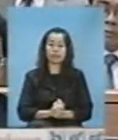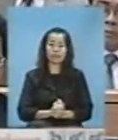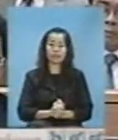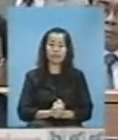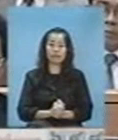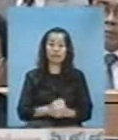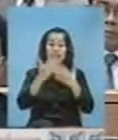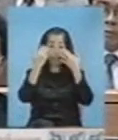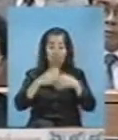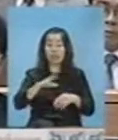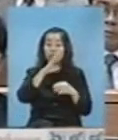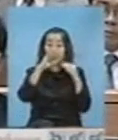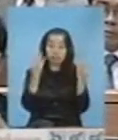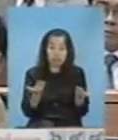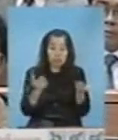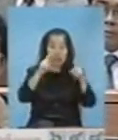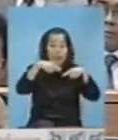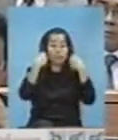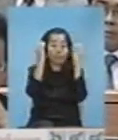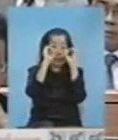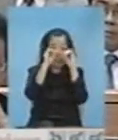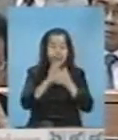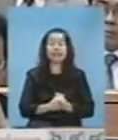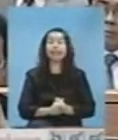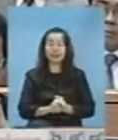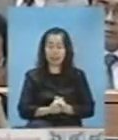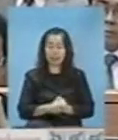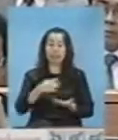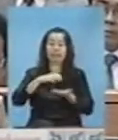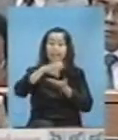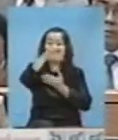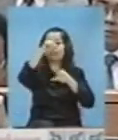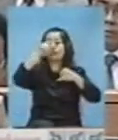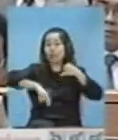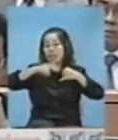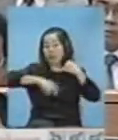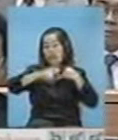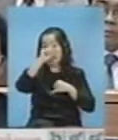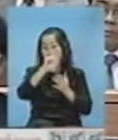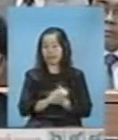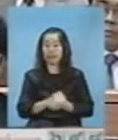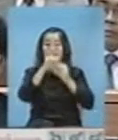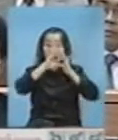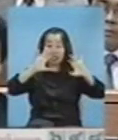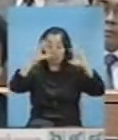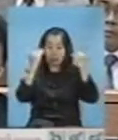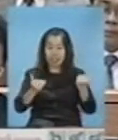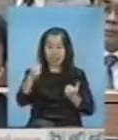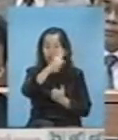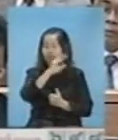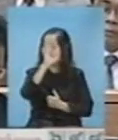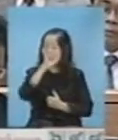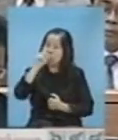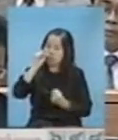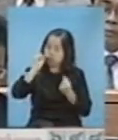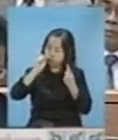นอกจากไม่มีหลักประกันใดๆแล้วผมขอกราบเรียนสุดท้ายกับท่านประธานครับว่ารัฐบาลชุดนี้ยังเร่งรีบรวบรัด